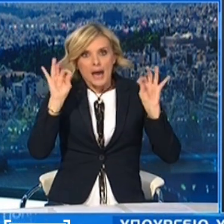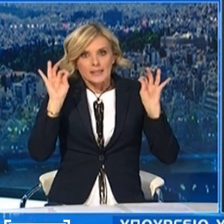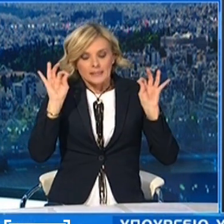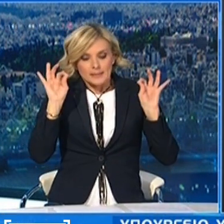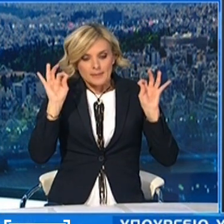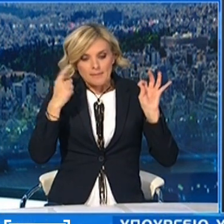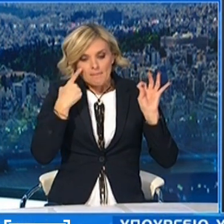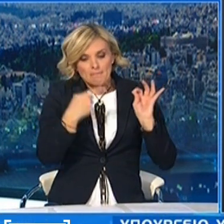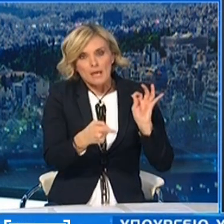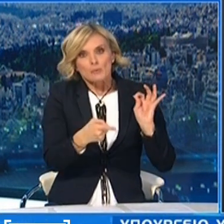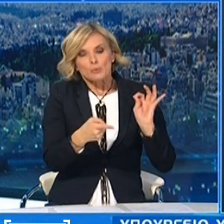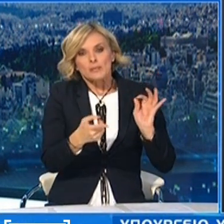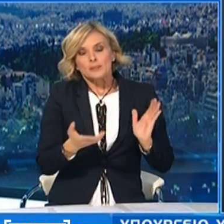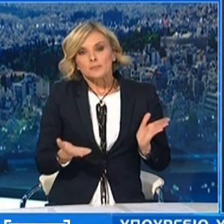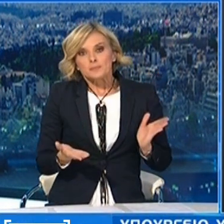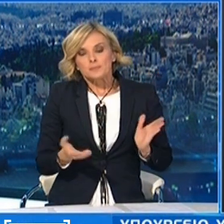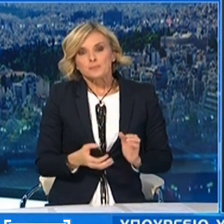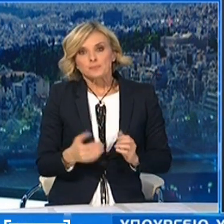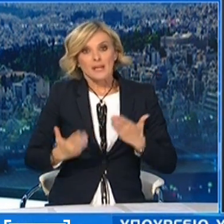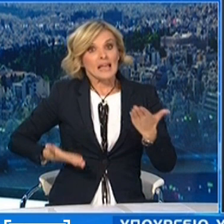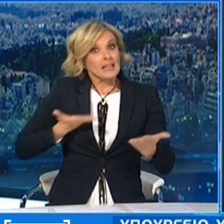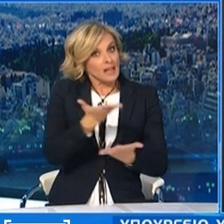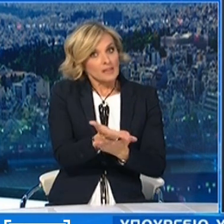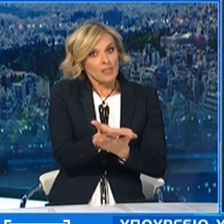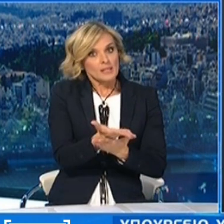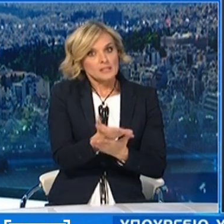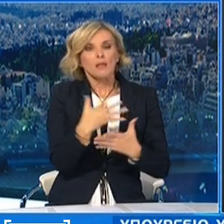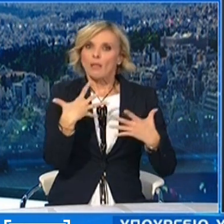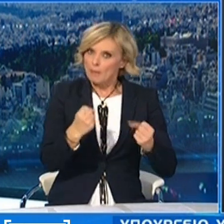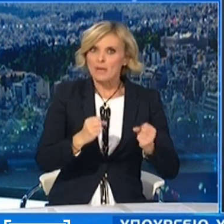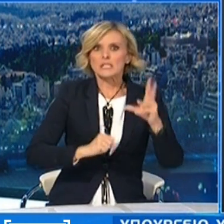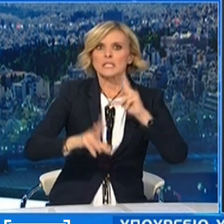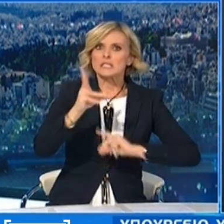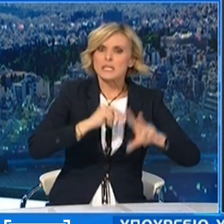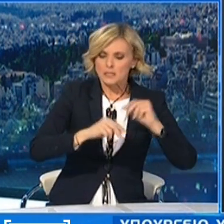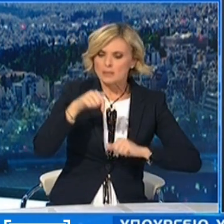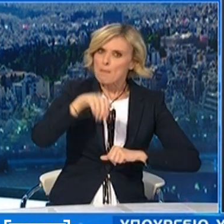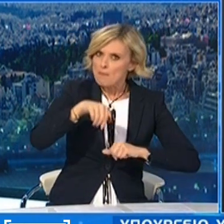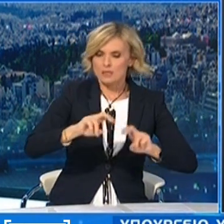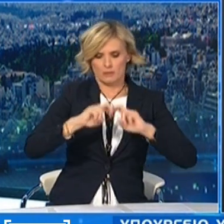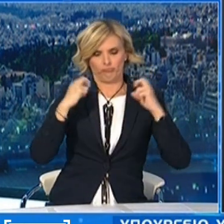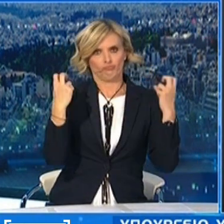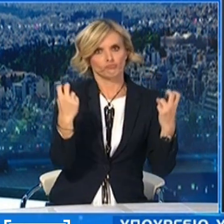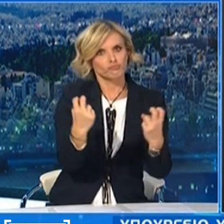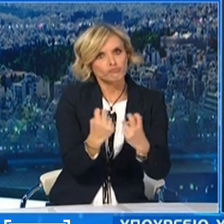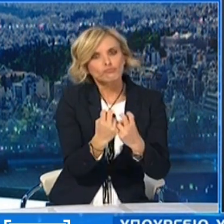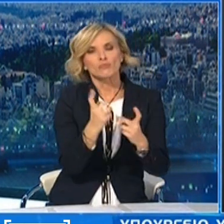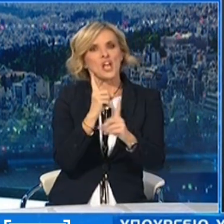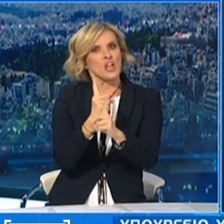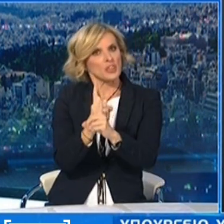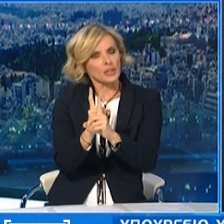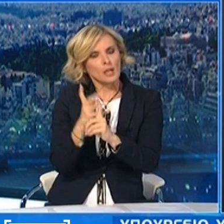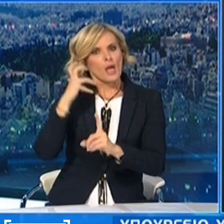πλάνο που κατατέθηκε, υπήρξε διαβούλευση. Διαβούλευση που ξεκίνησε από την Παρασκευή, υπήρξε και